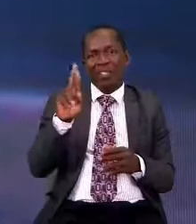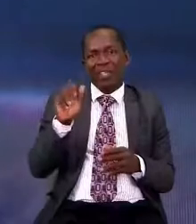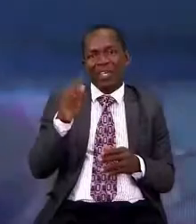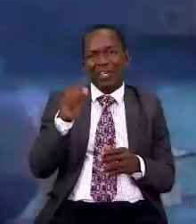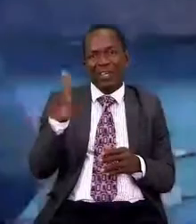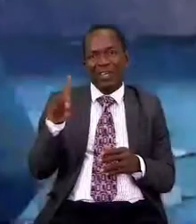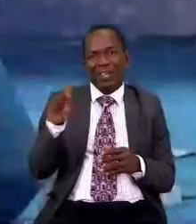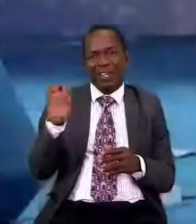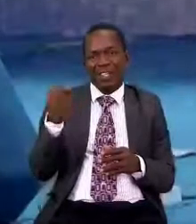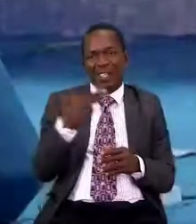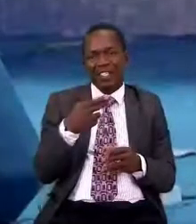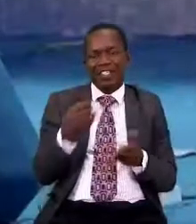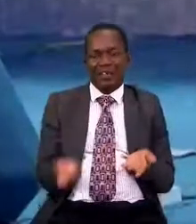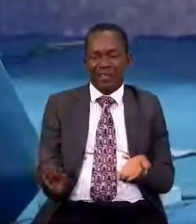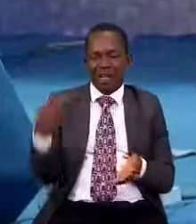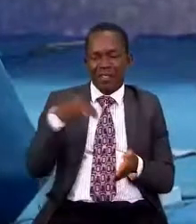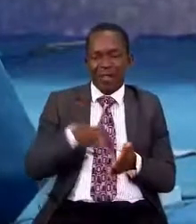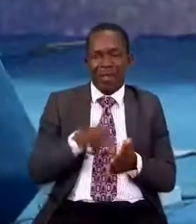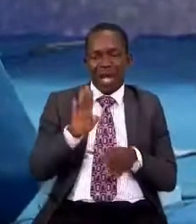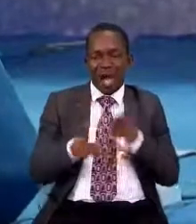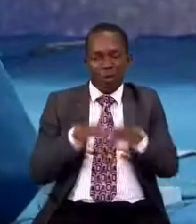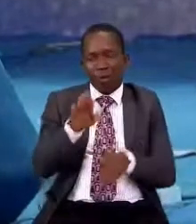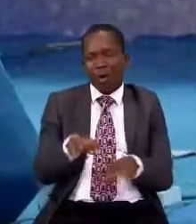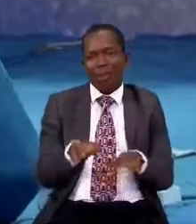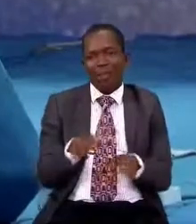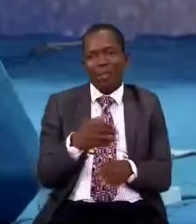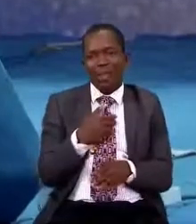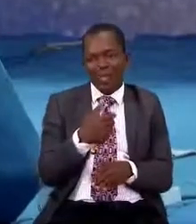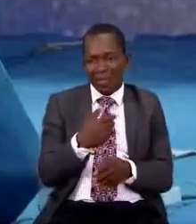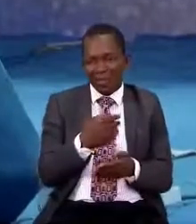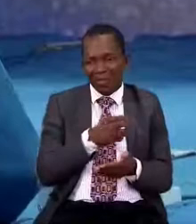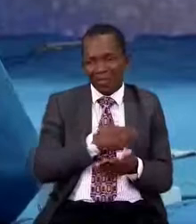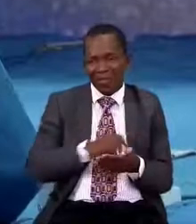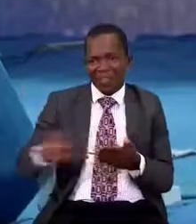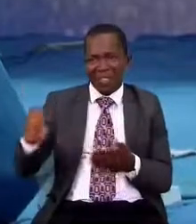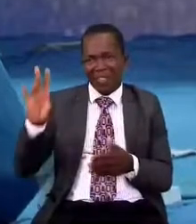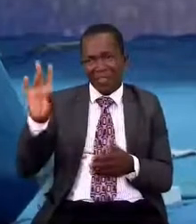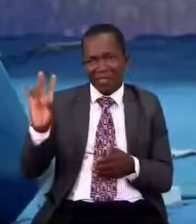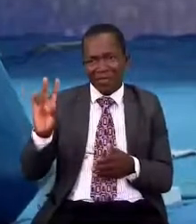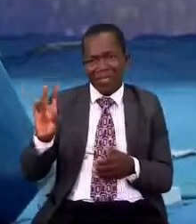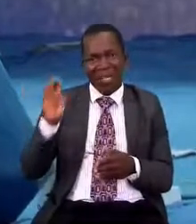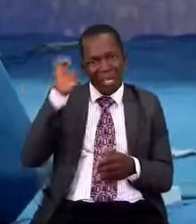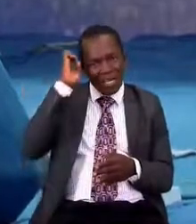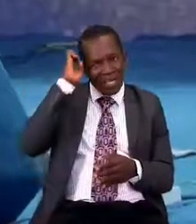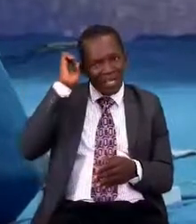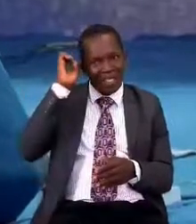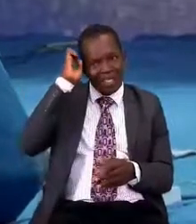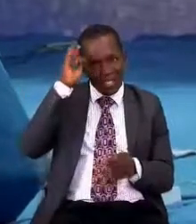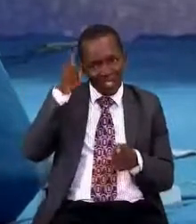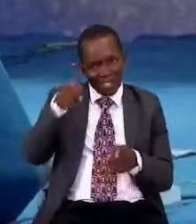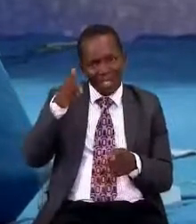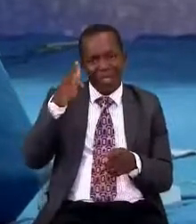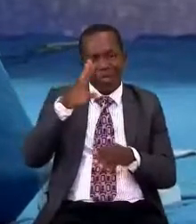verset 7. Et le prenant par la main droite, pourquoi? L'homme qui n'a jamais